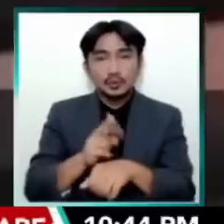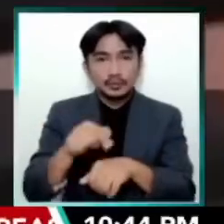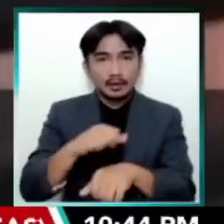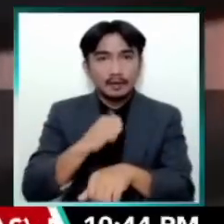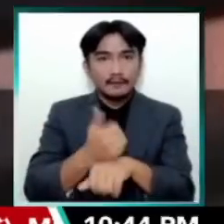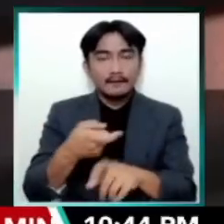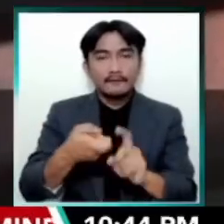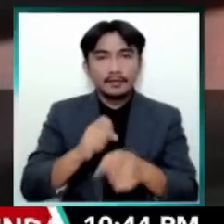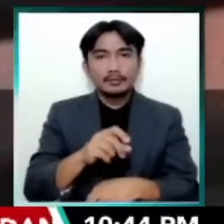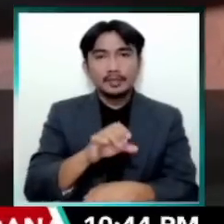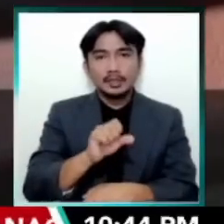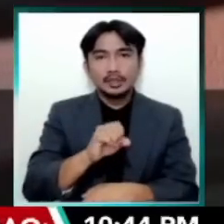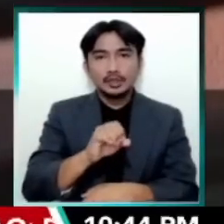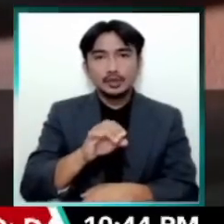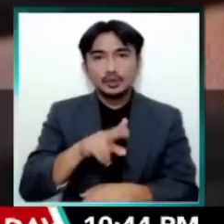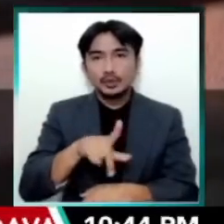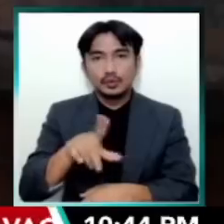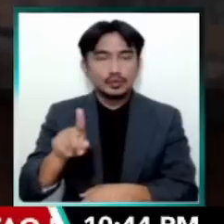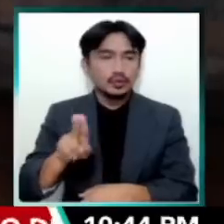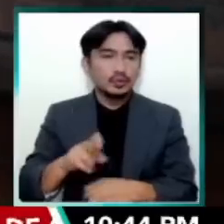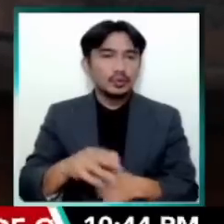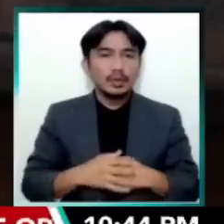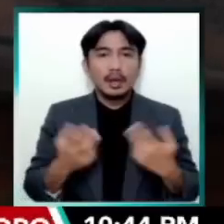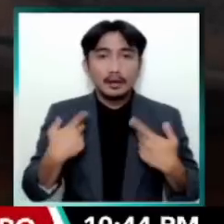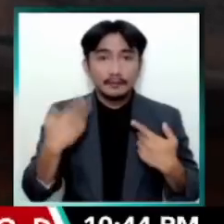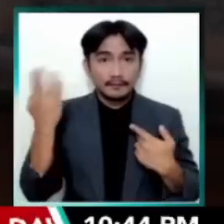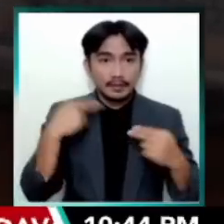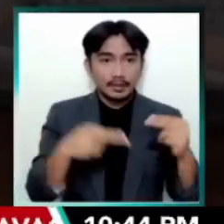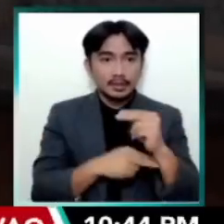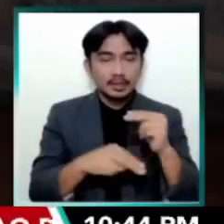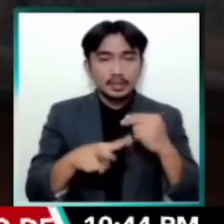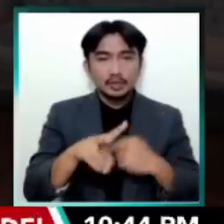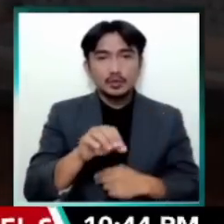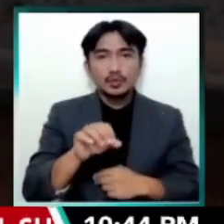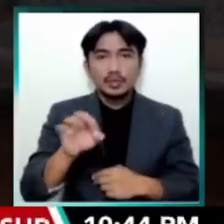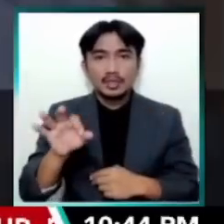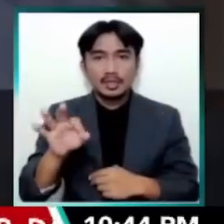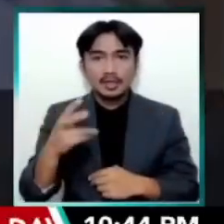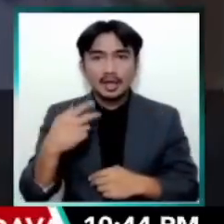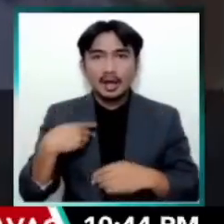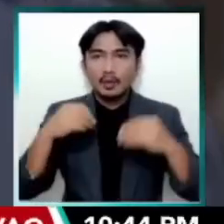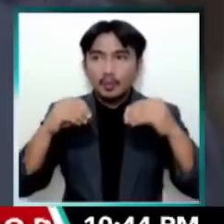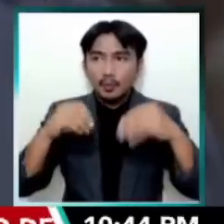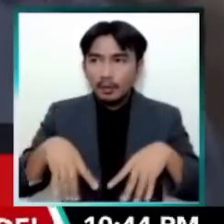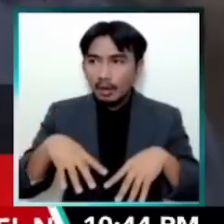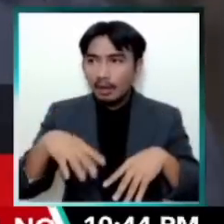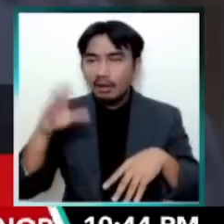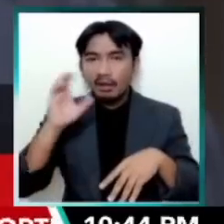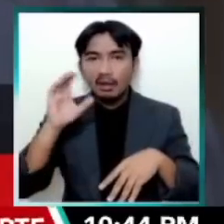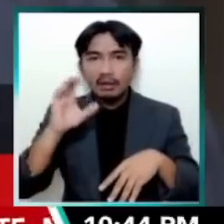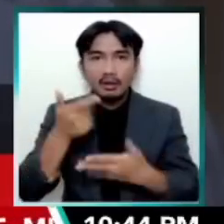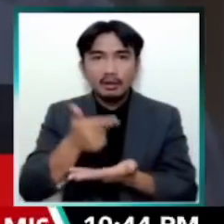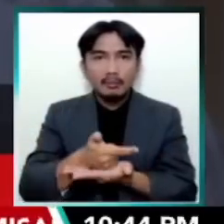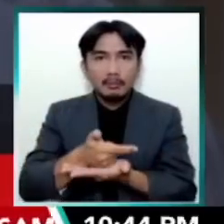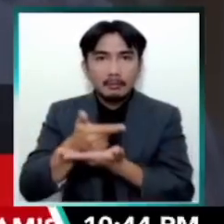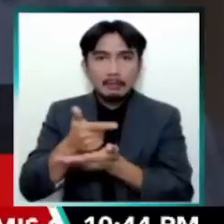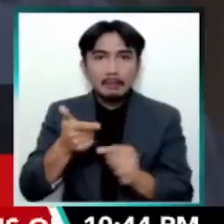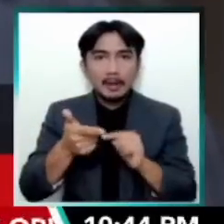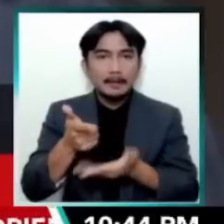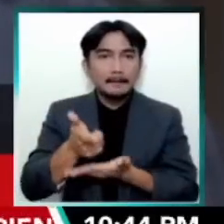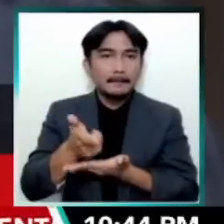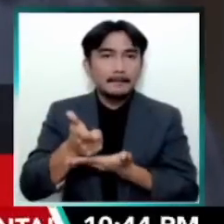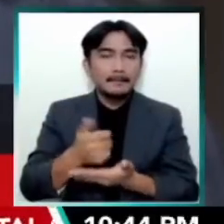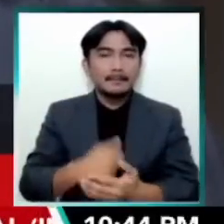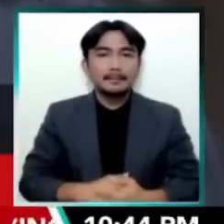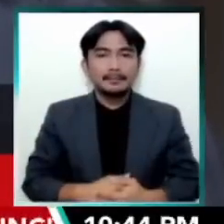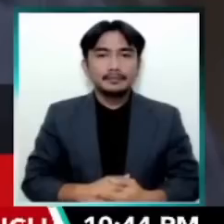na nagsabing November 2019 pa nawawala ang kanyang baril. Nakuha natin isang caliber .45 na